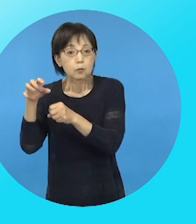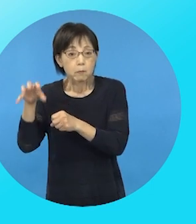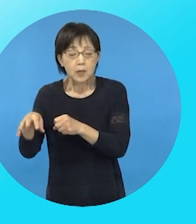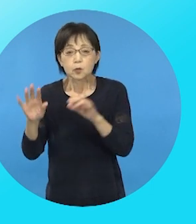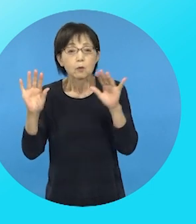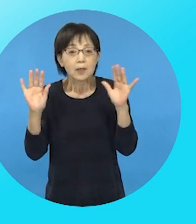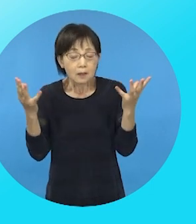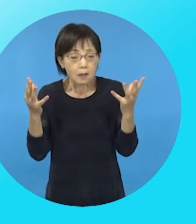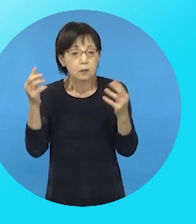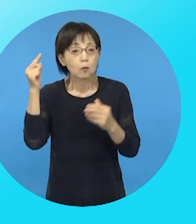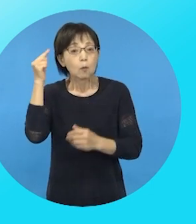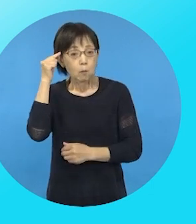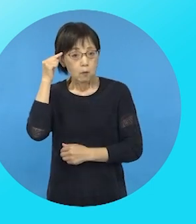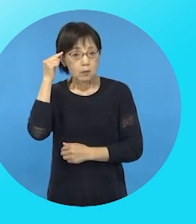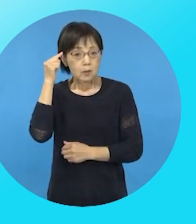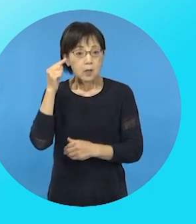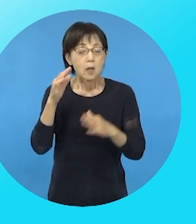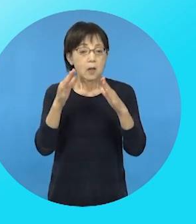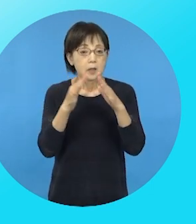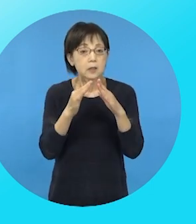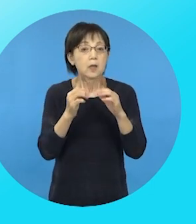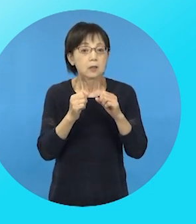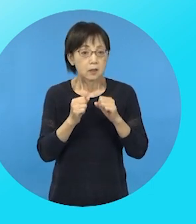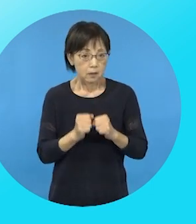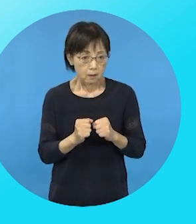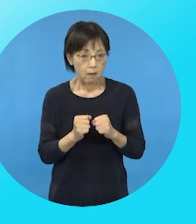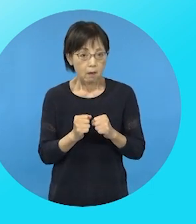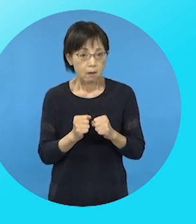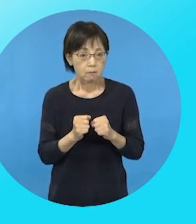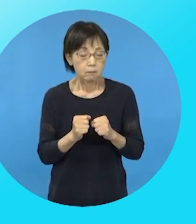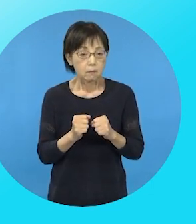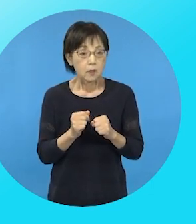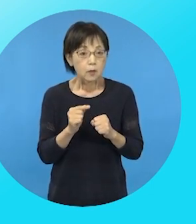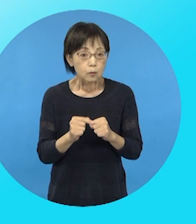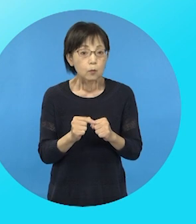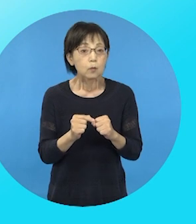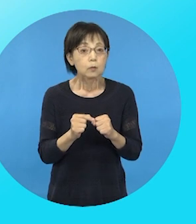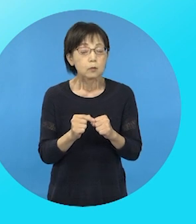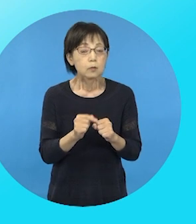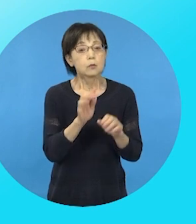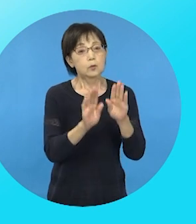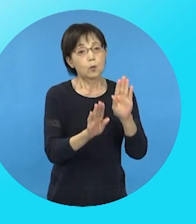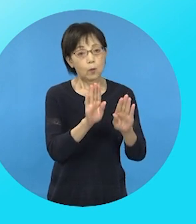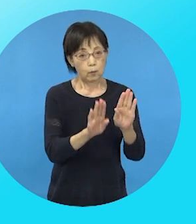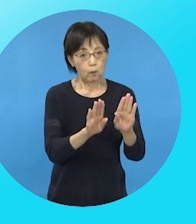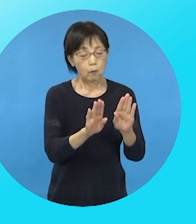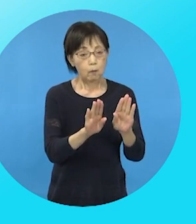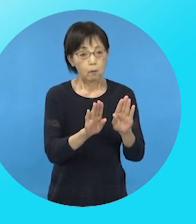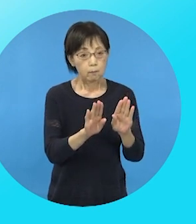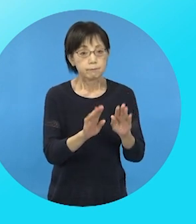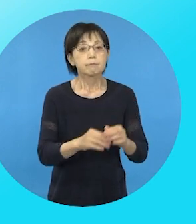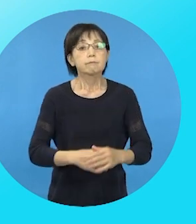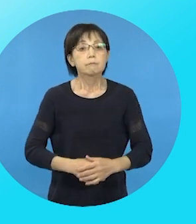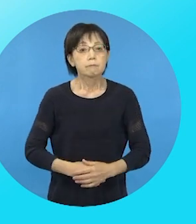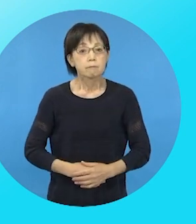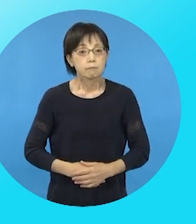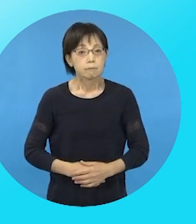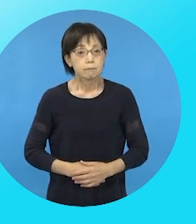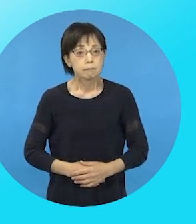て避難できる避難所がないと考えて避難を諦めるケースが多数あり